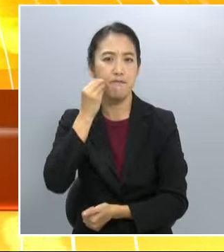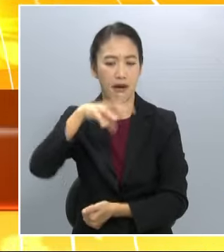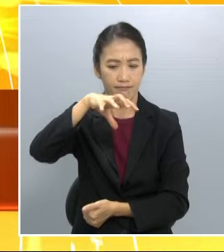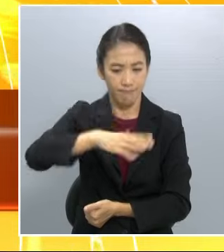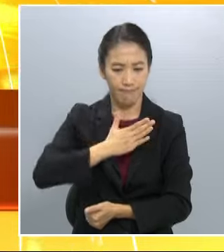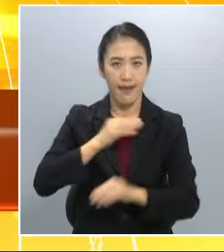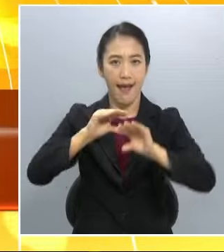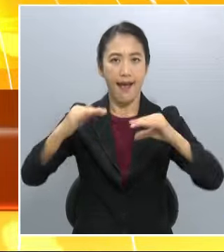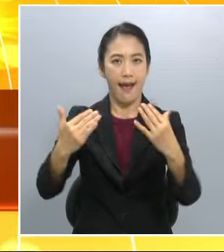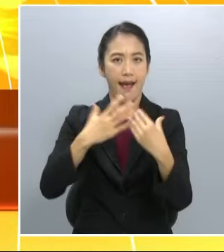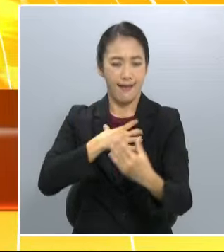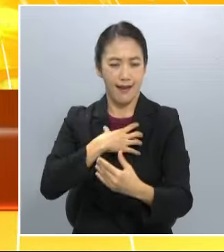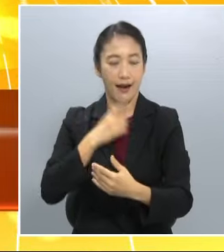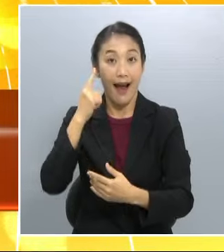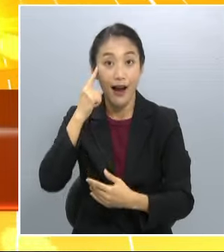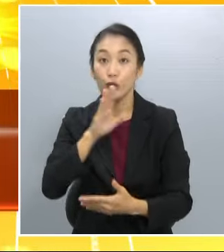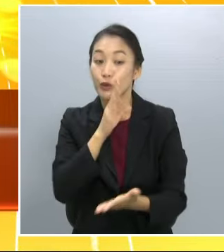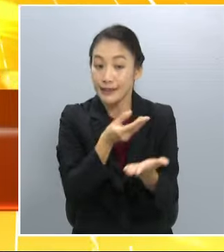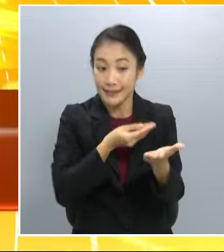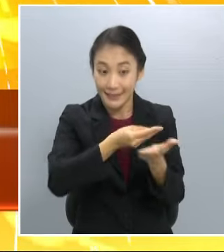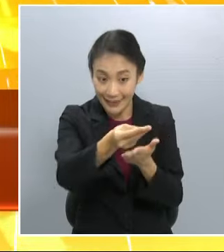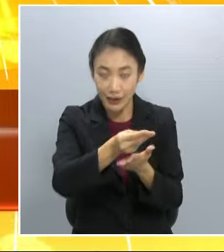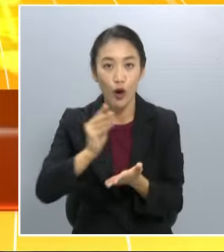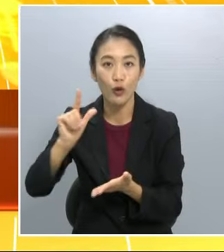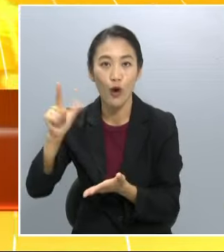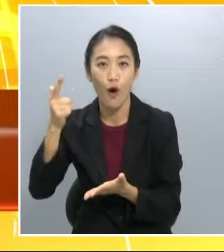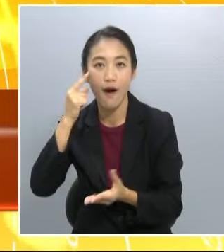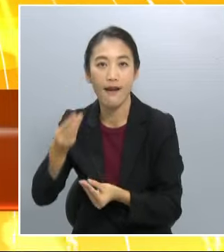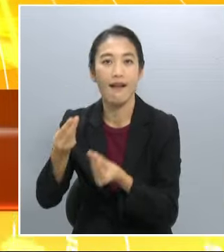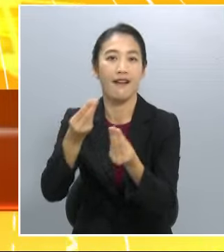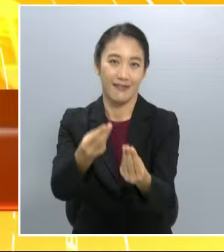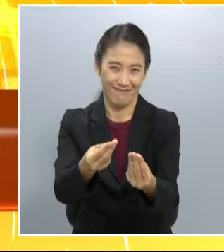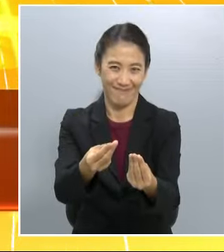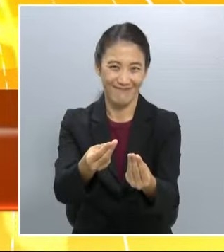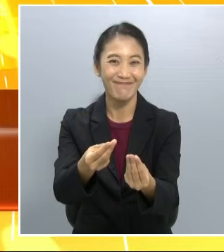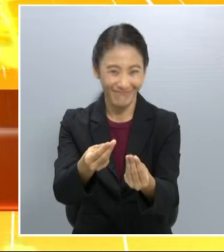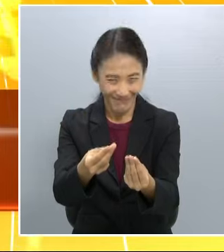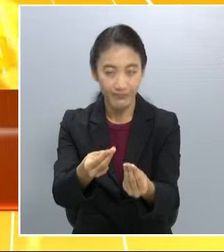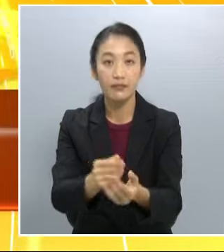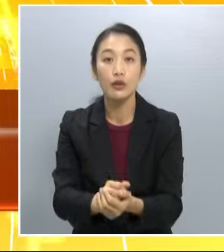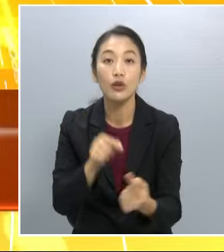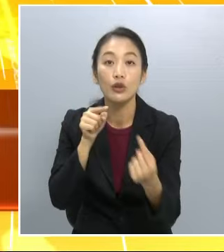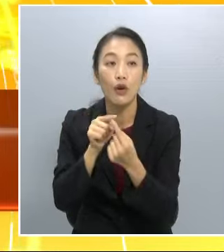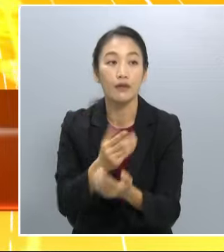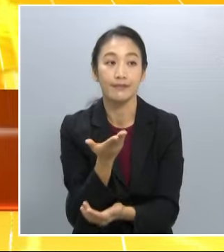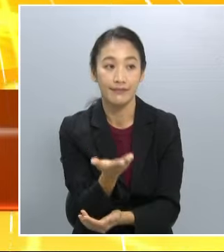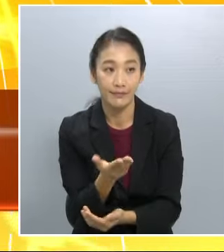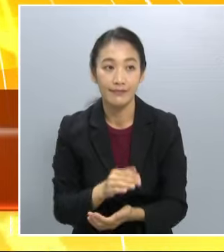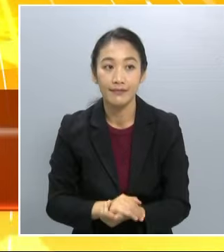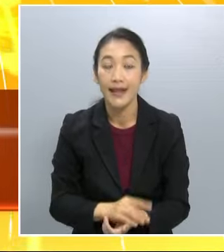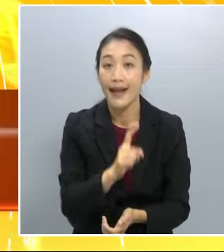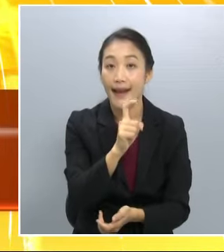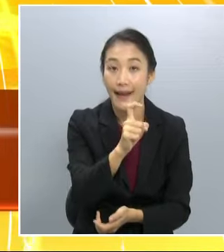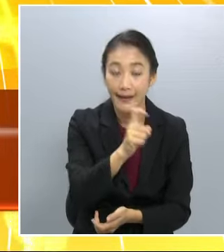ทองทันทีแบบจะบอกให้ใช่ค่ะแบบไม่ต้องลุ้นนะค่ะเมื่อซื้อแอร์แียรุ่น xInverter Plusสีดำที่เป็น